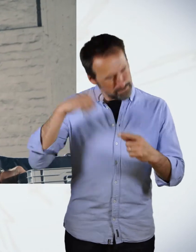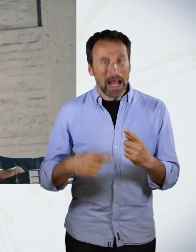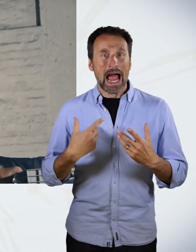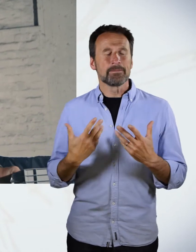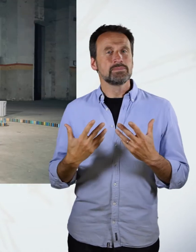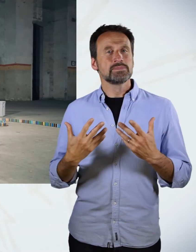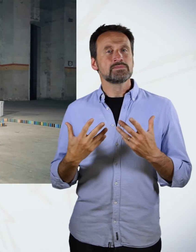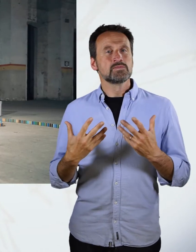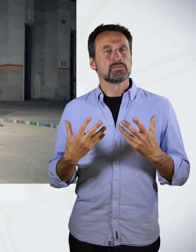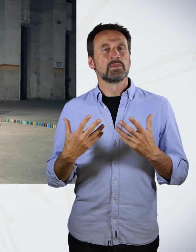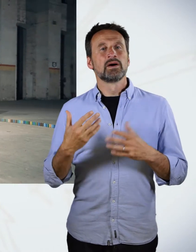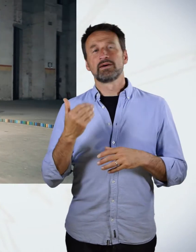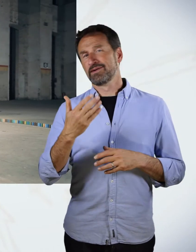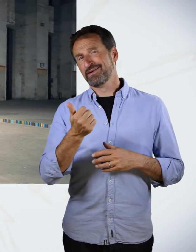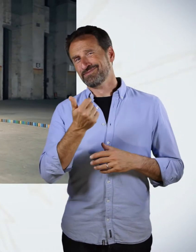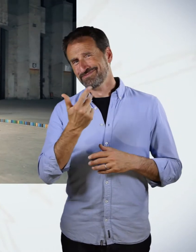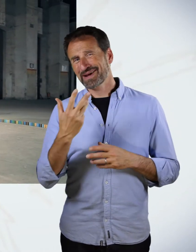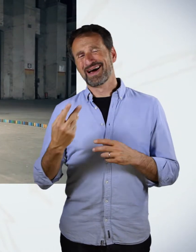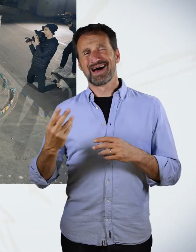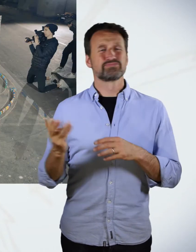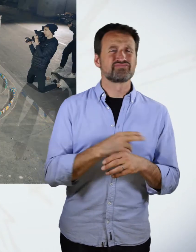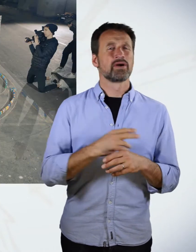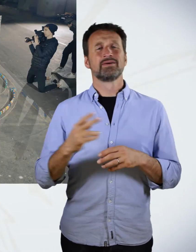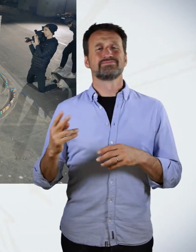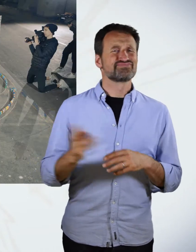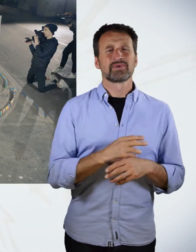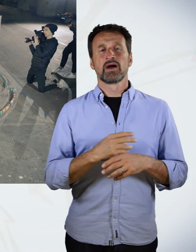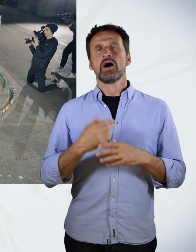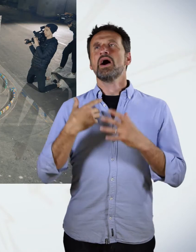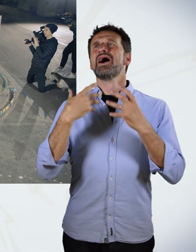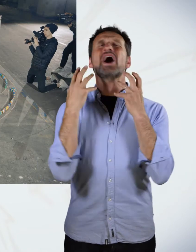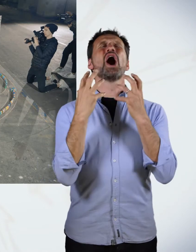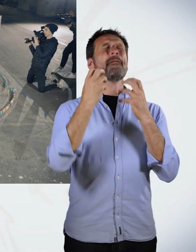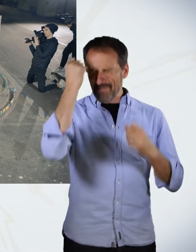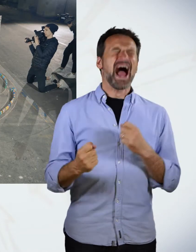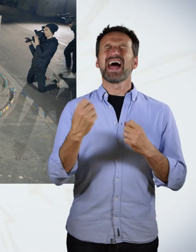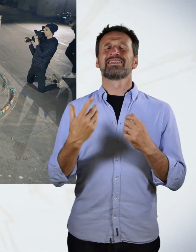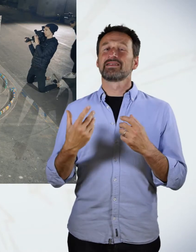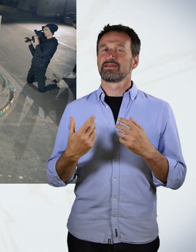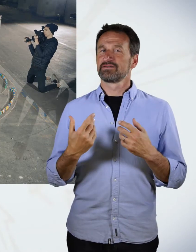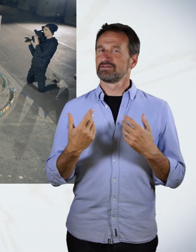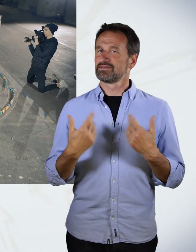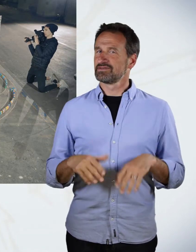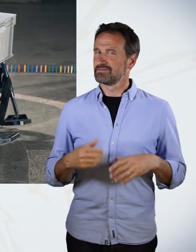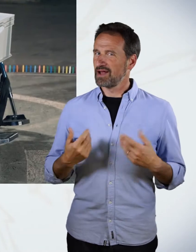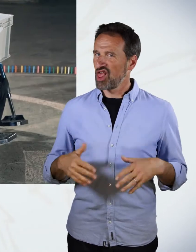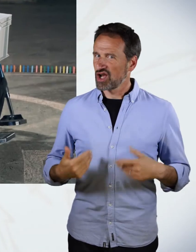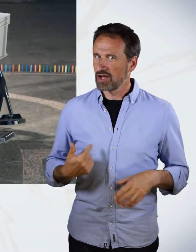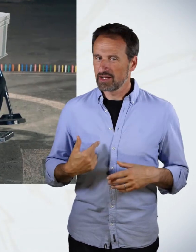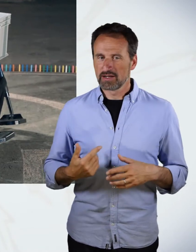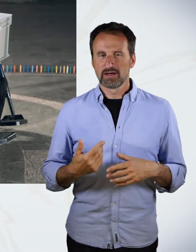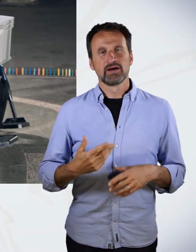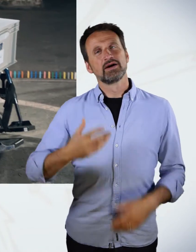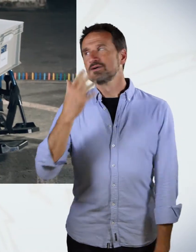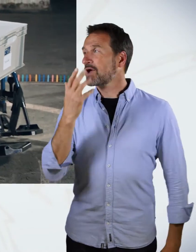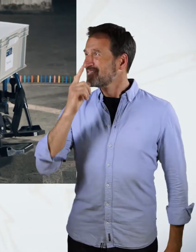aus. Aber nach ein paar Fehlschlägen und Rückschlägen... Oh Mann! Bin ich dann vielleicht nicht mehr ganz so locker gewesen. Das